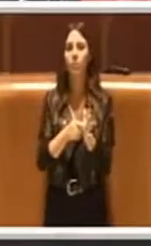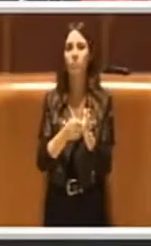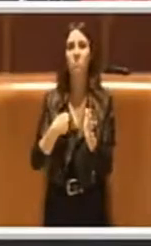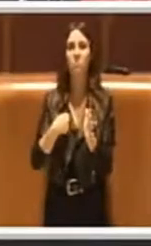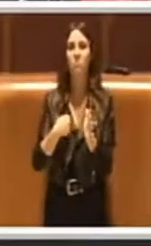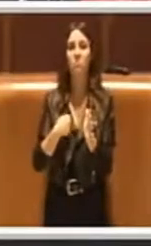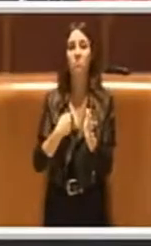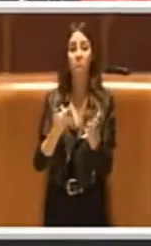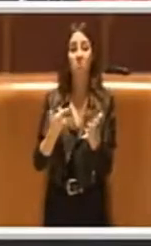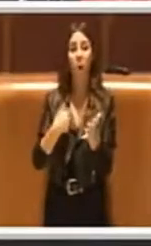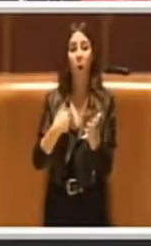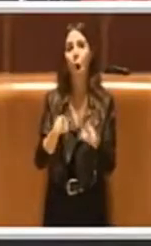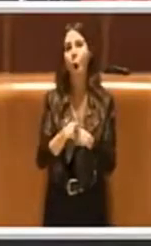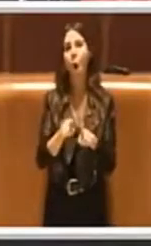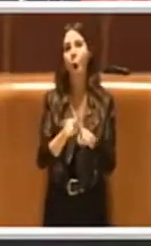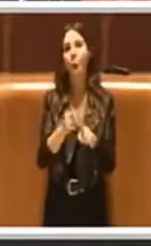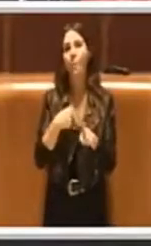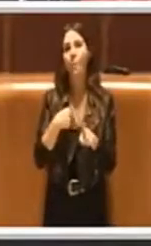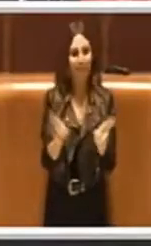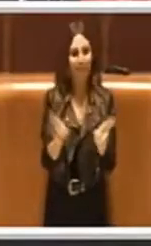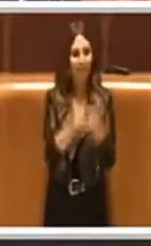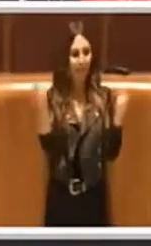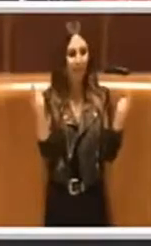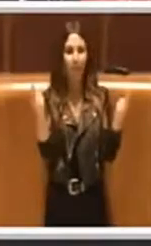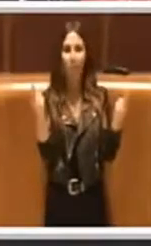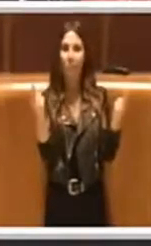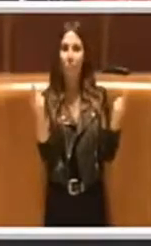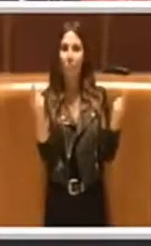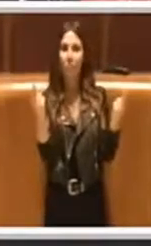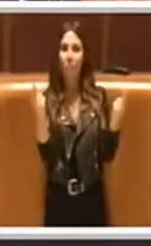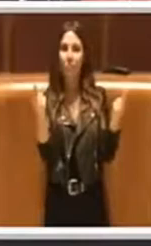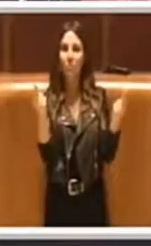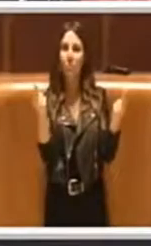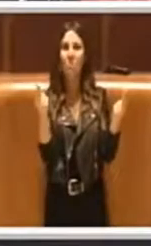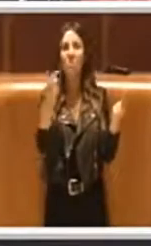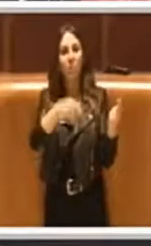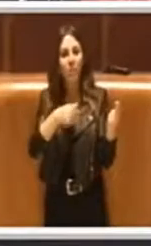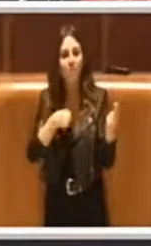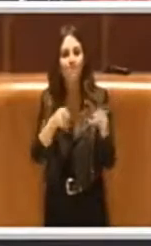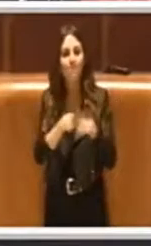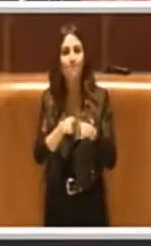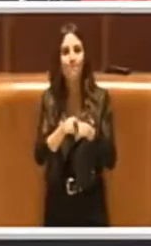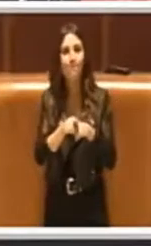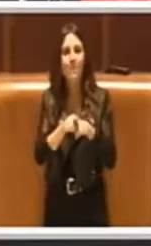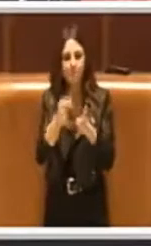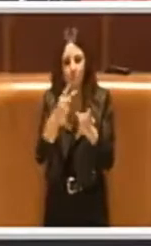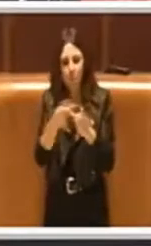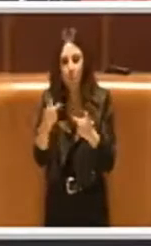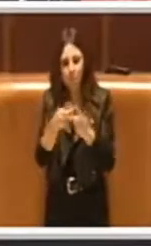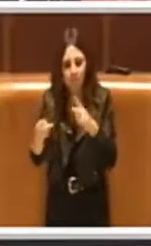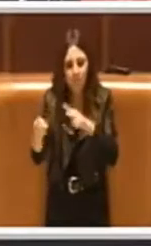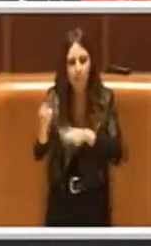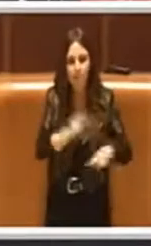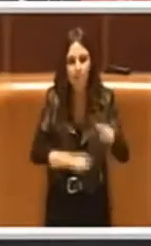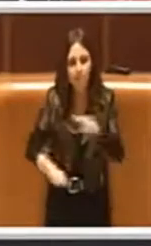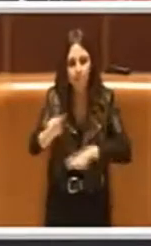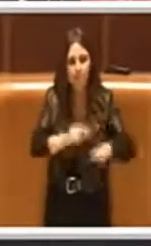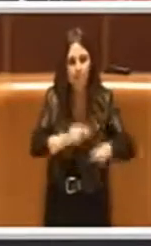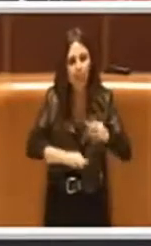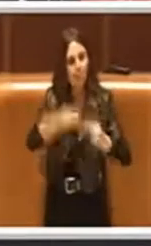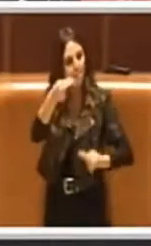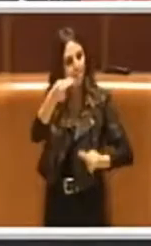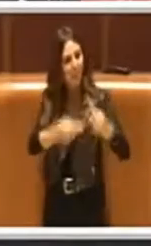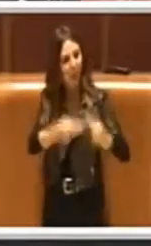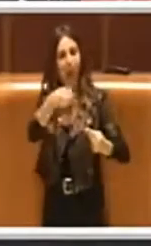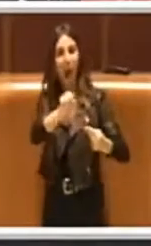cosiddetto vaso di pandora perché andare a scavare relativamente alla al bilancio